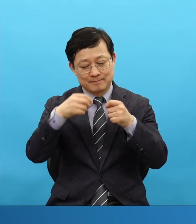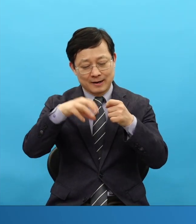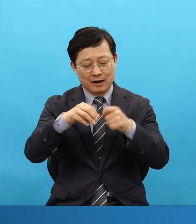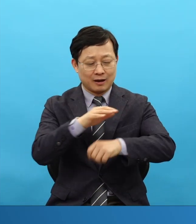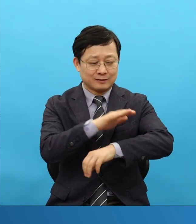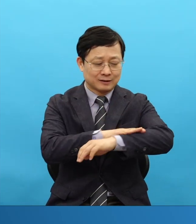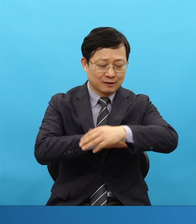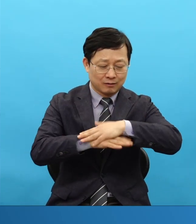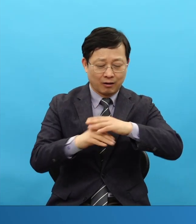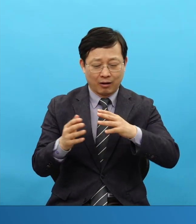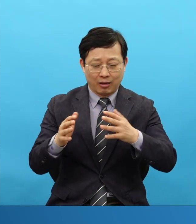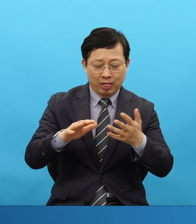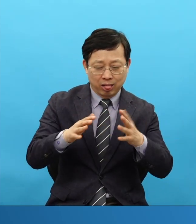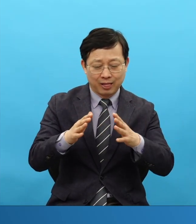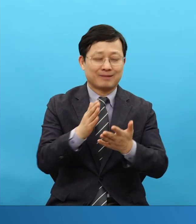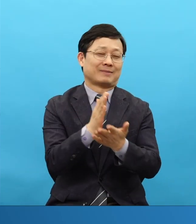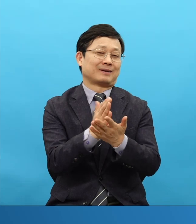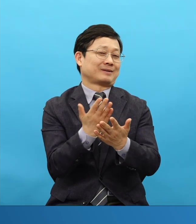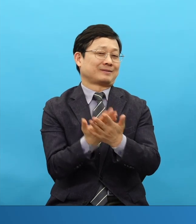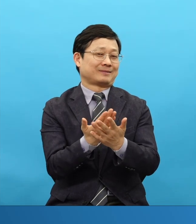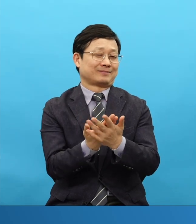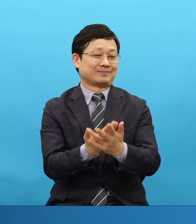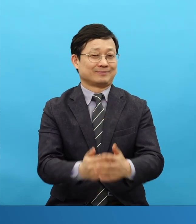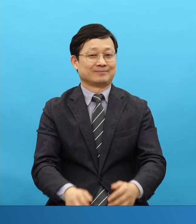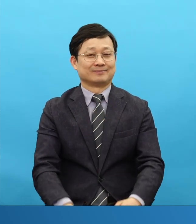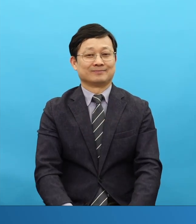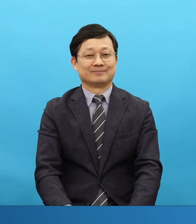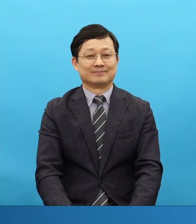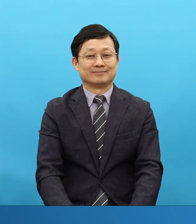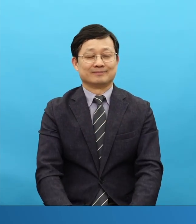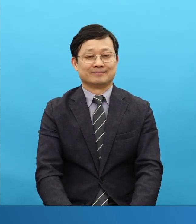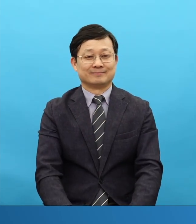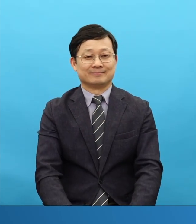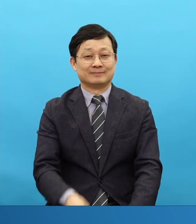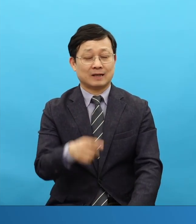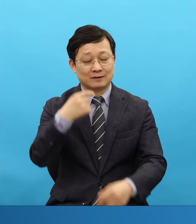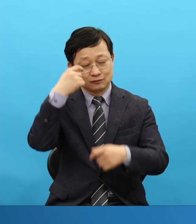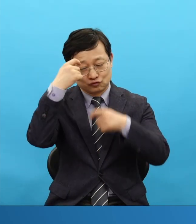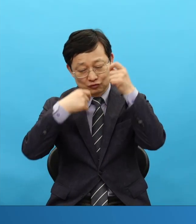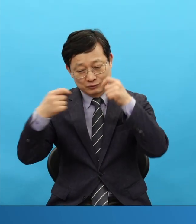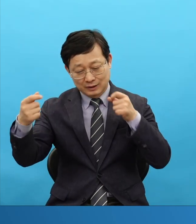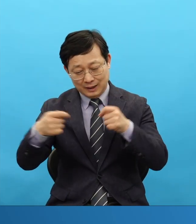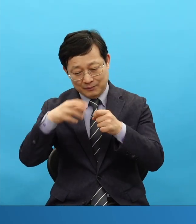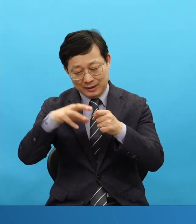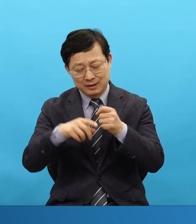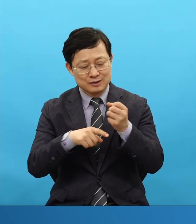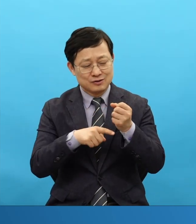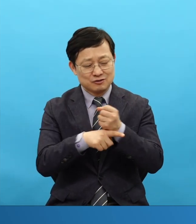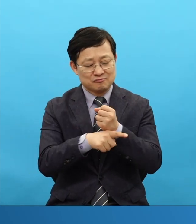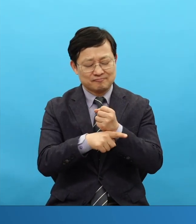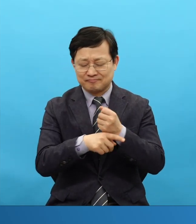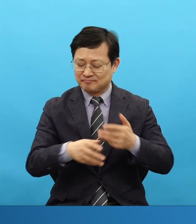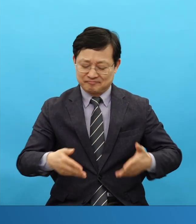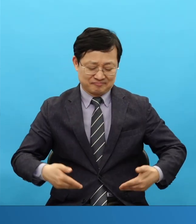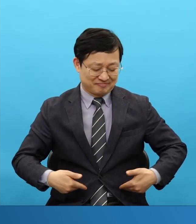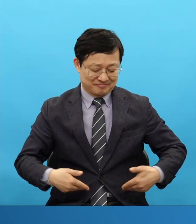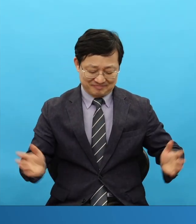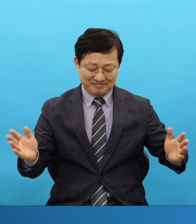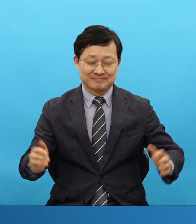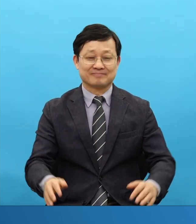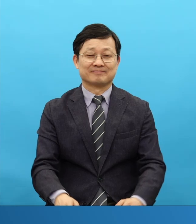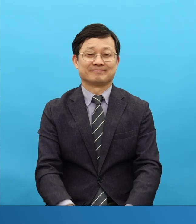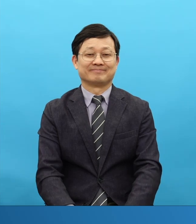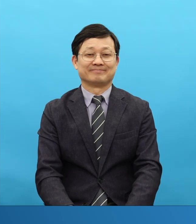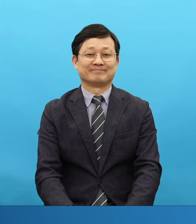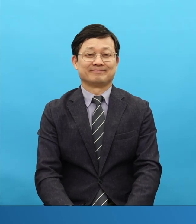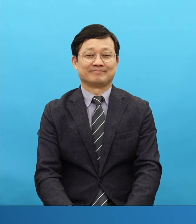않게 하여 주시옵시고 With these tears, may we not look to the right or left. 이 눈물 앞에 이유가 없게 하여 주시옵시고 With these tears, may we